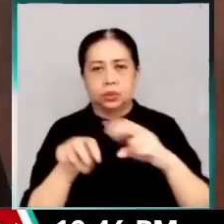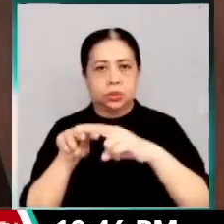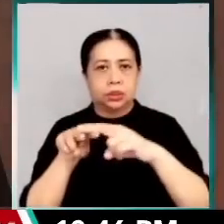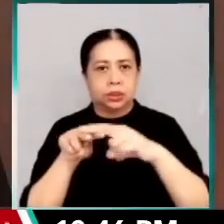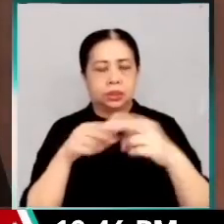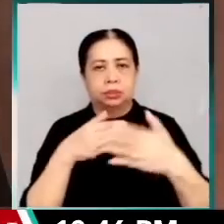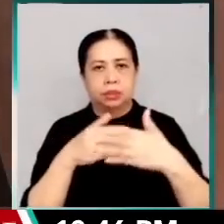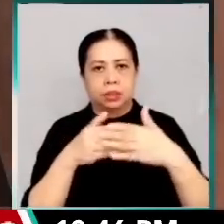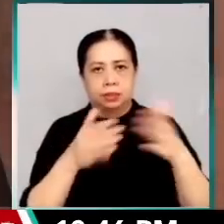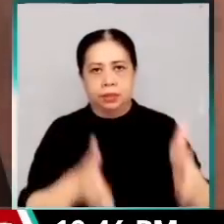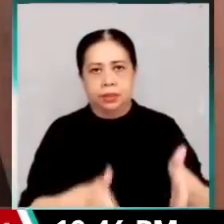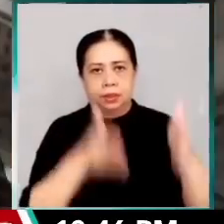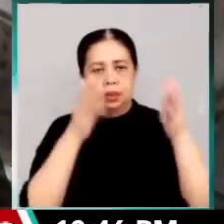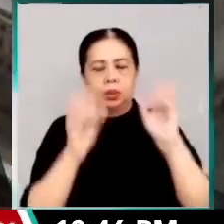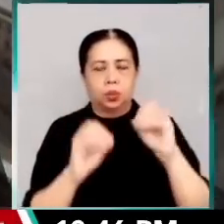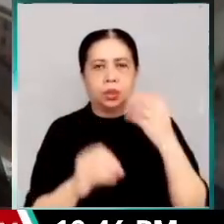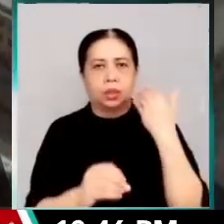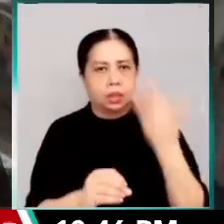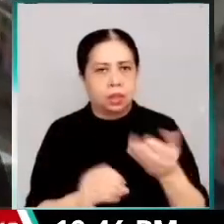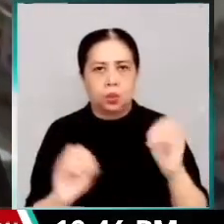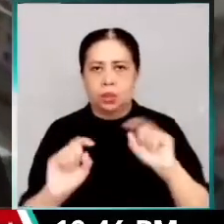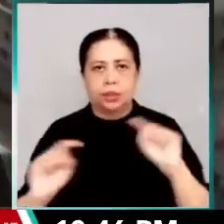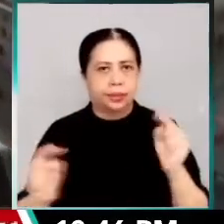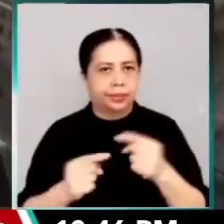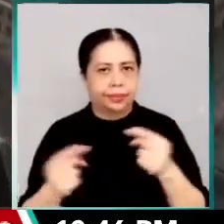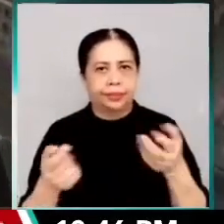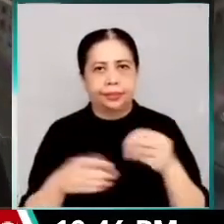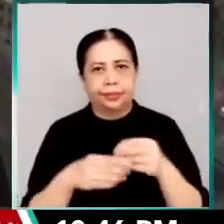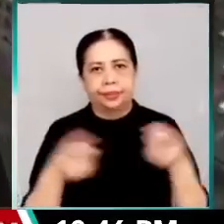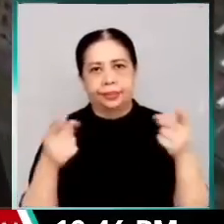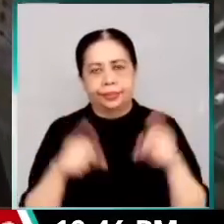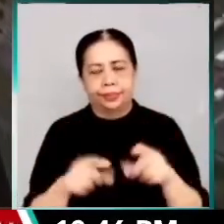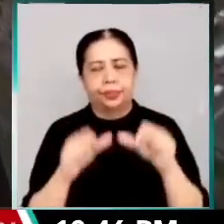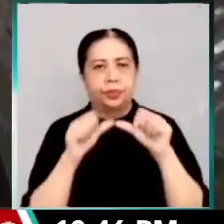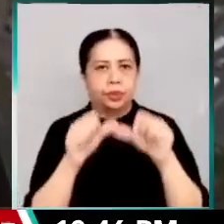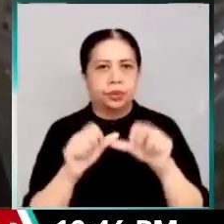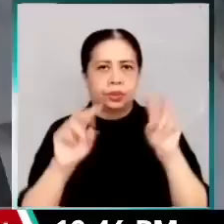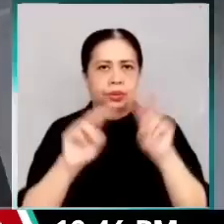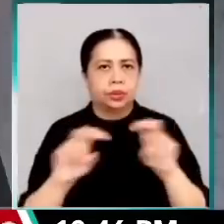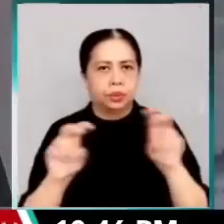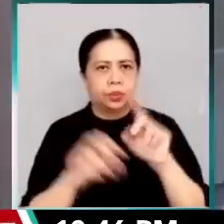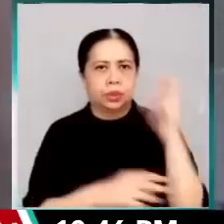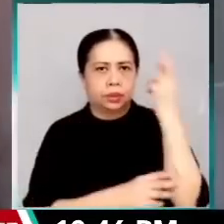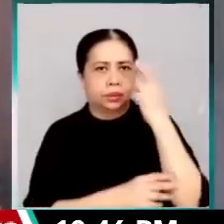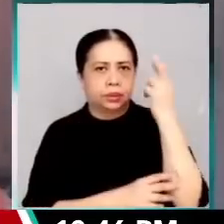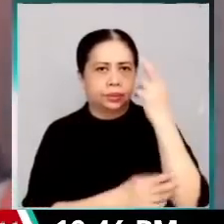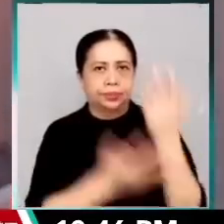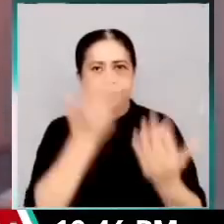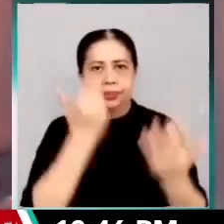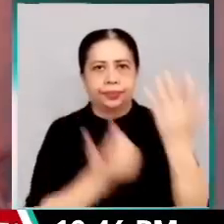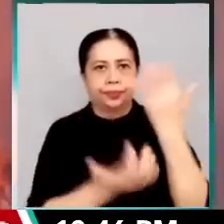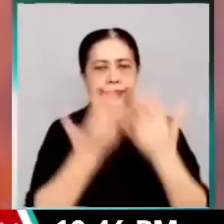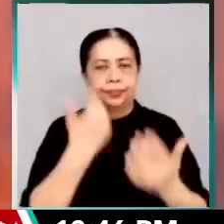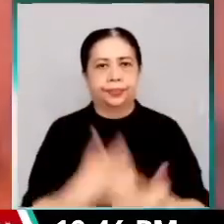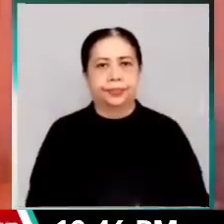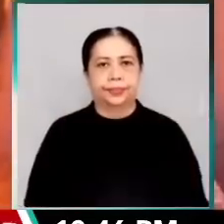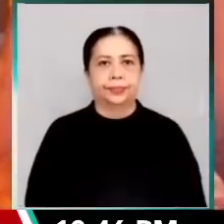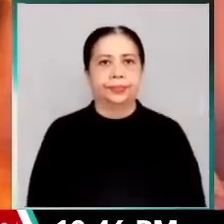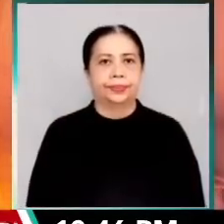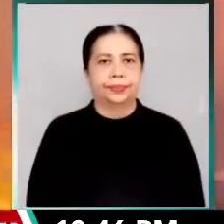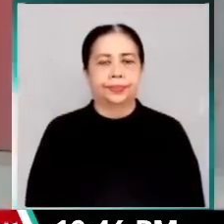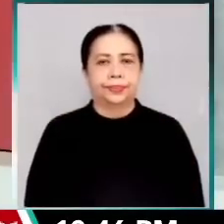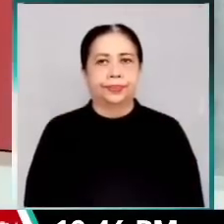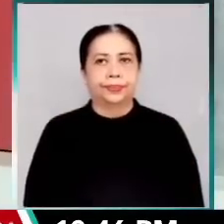Wala namang nasawi o nasugatan sa insidente. Patuloy ang imbestigasyon sa sanhi ng sunog.